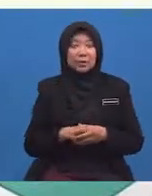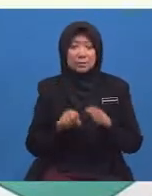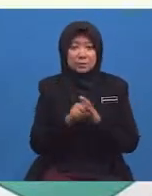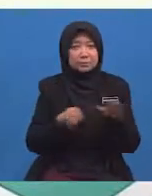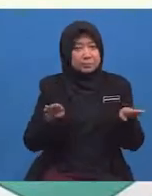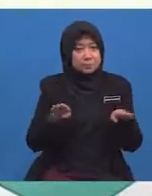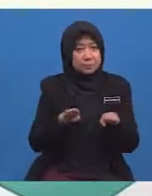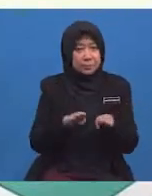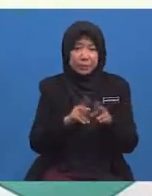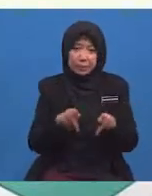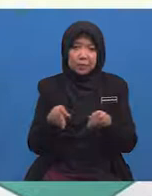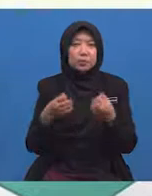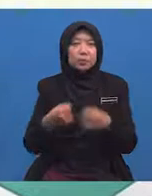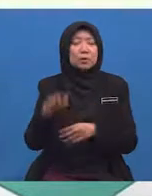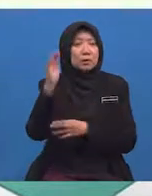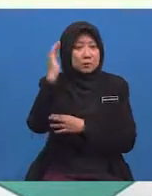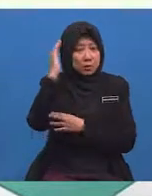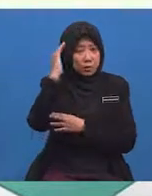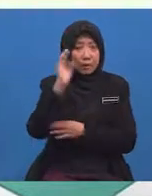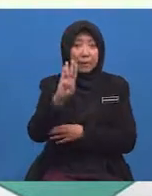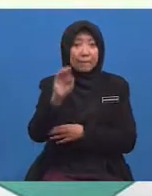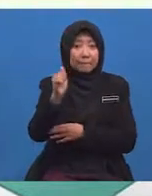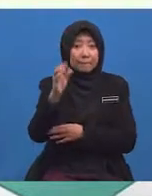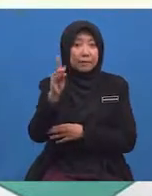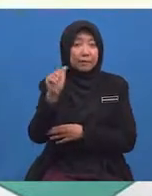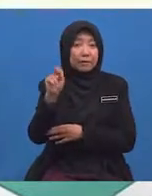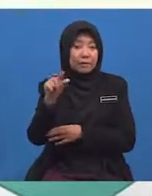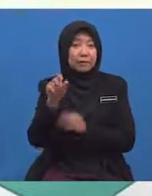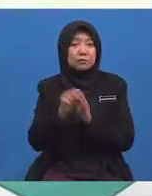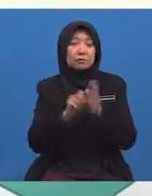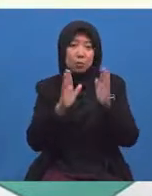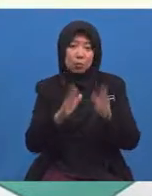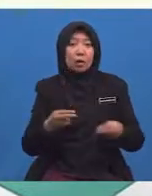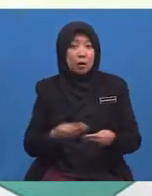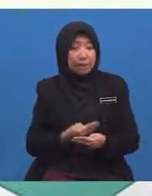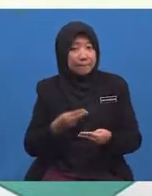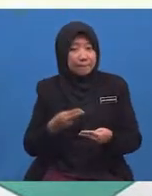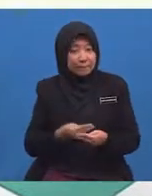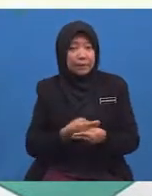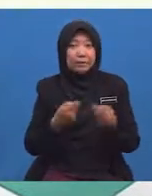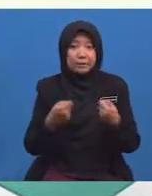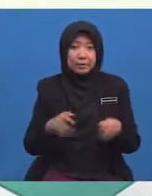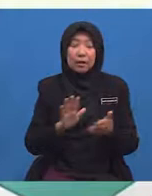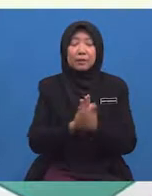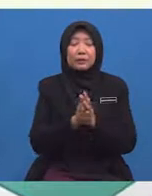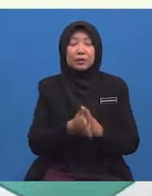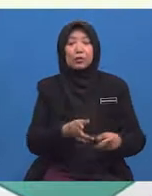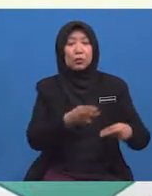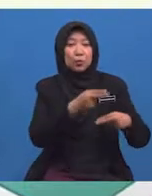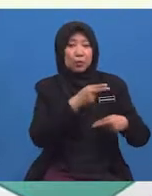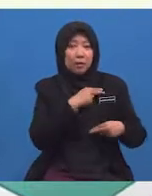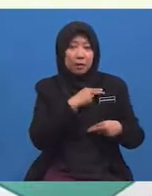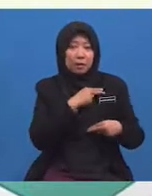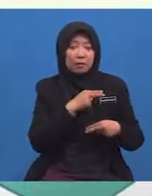Sebagaimana anak-anak pelajar ketahui, badang asalnya merupakan seorang hamba telah menjadi hulu balang